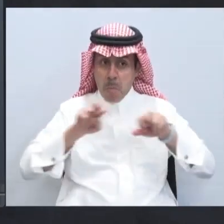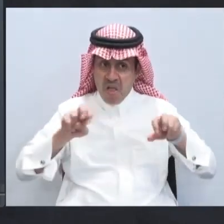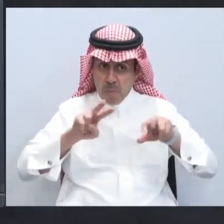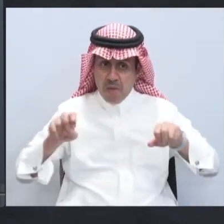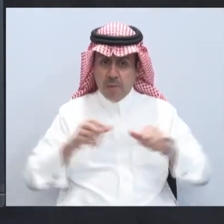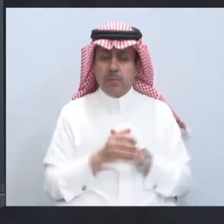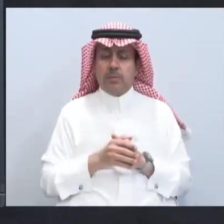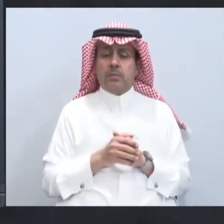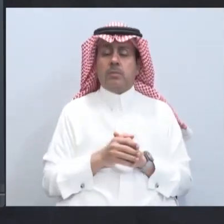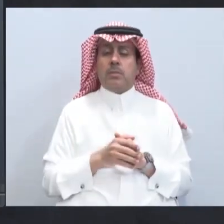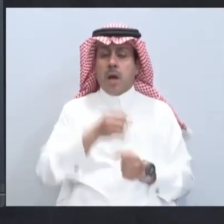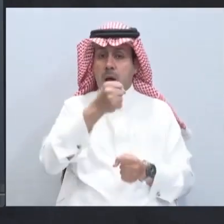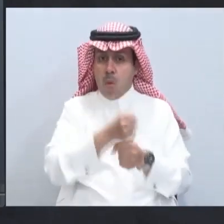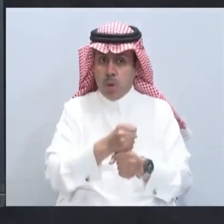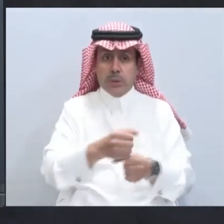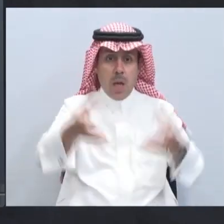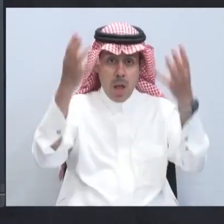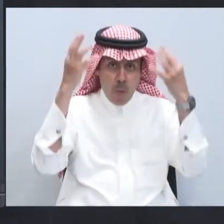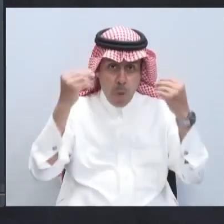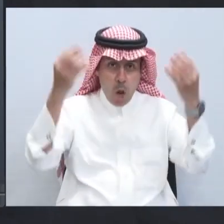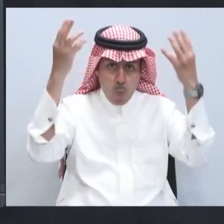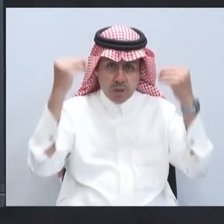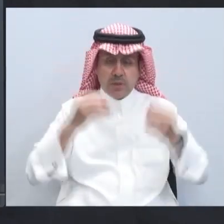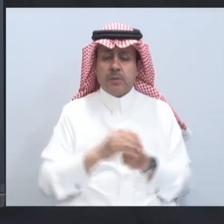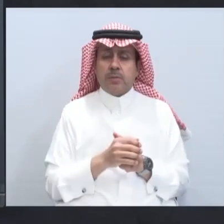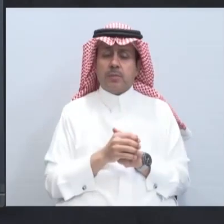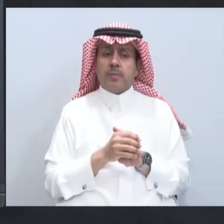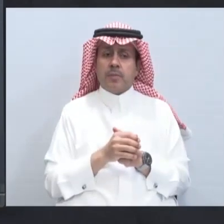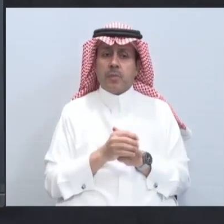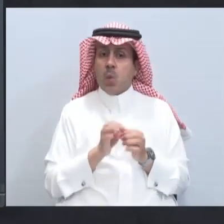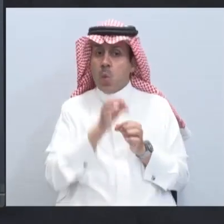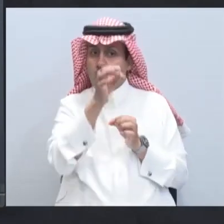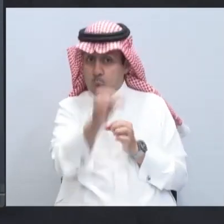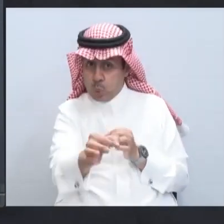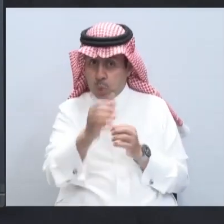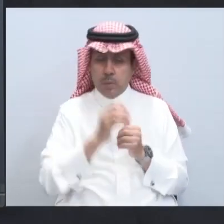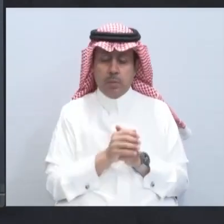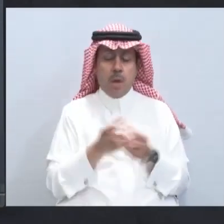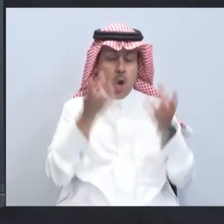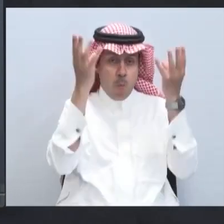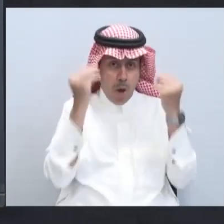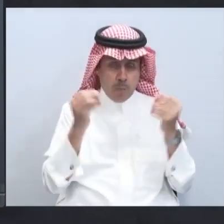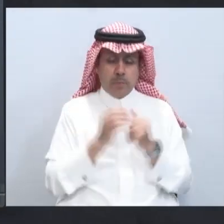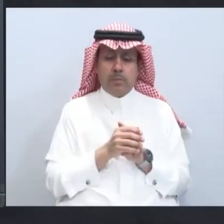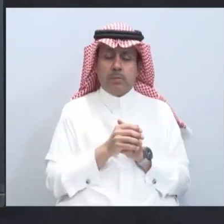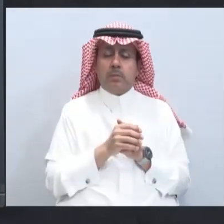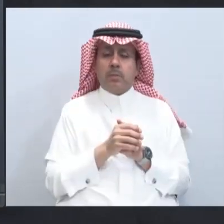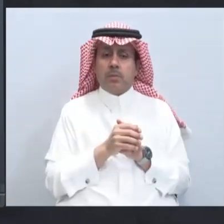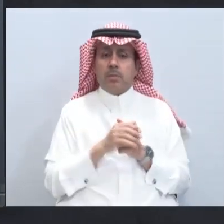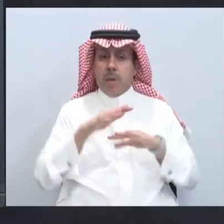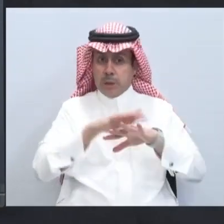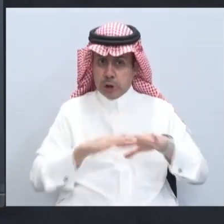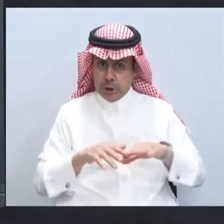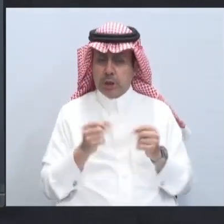خلال تم ايضا بقواعد المعلومات تستطيع الوصول يعني الى المعلومات من خلال هذه